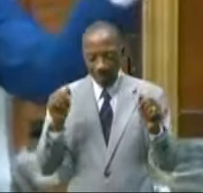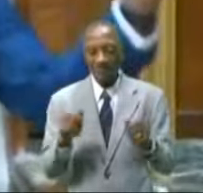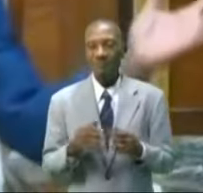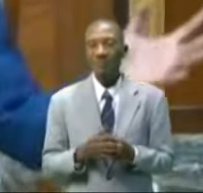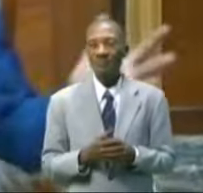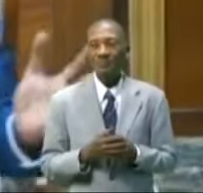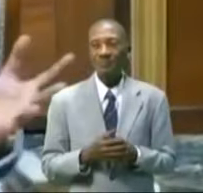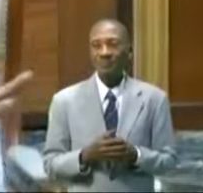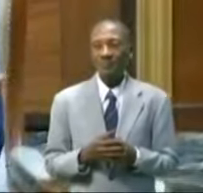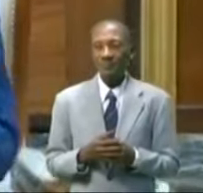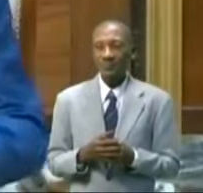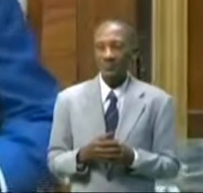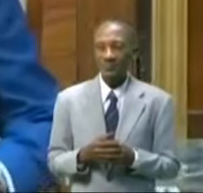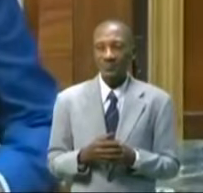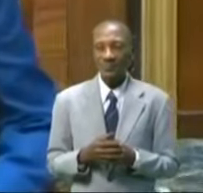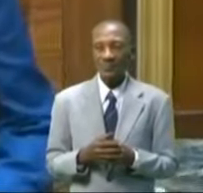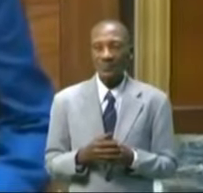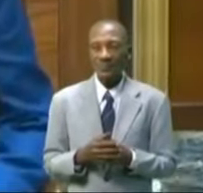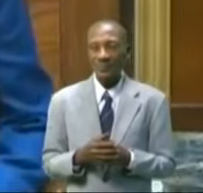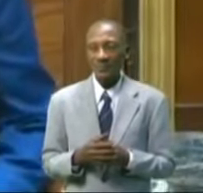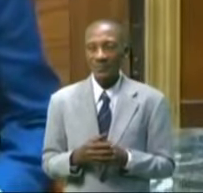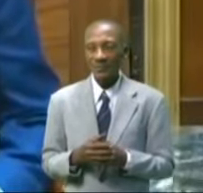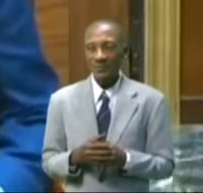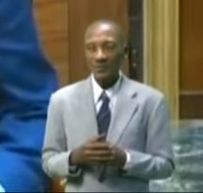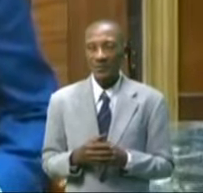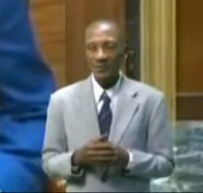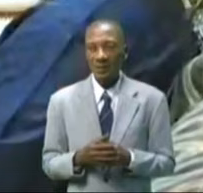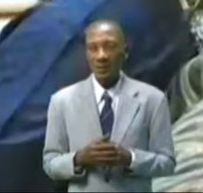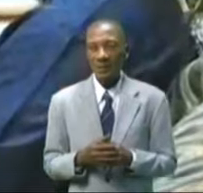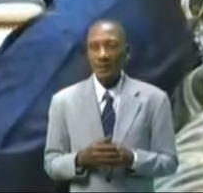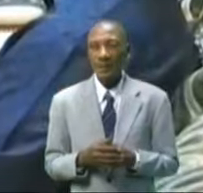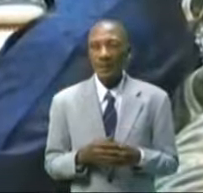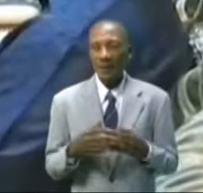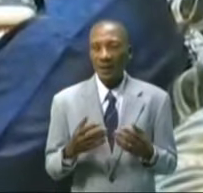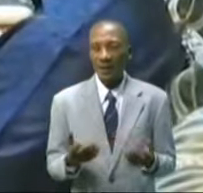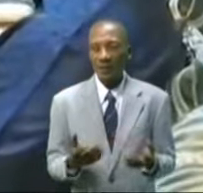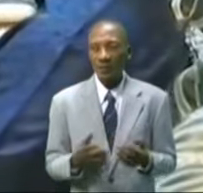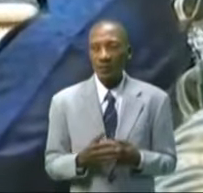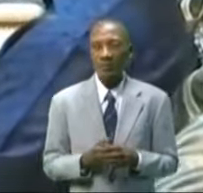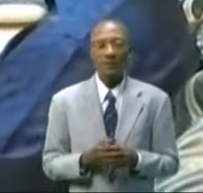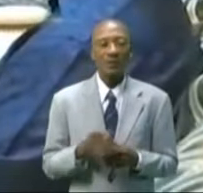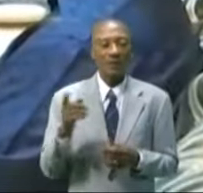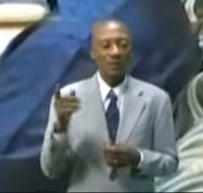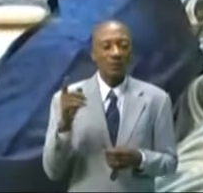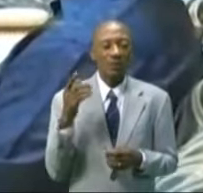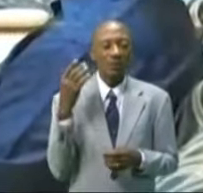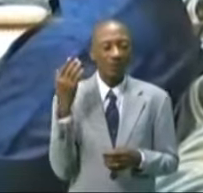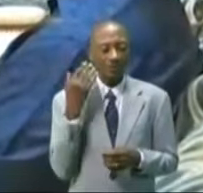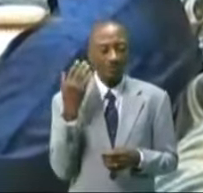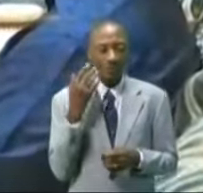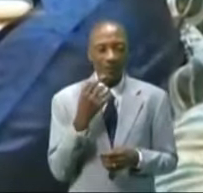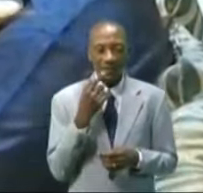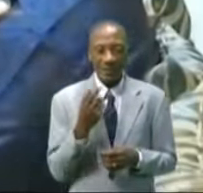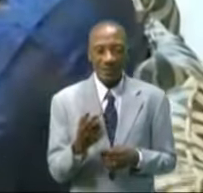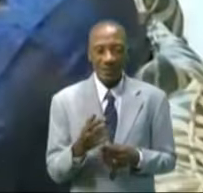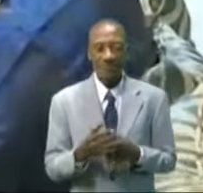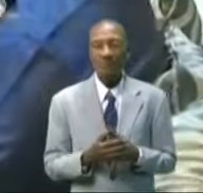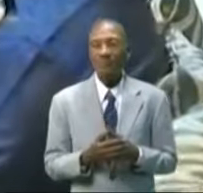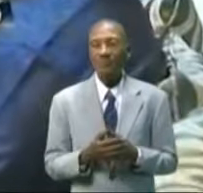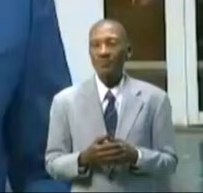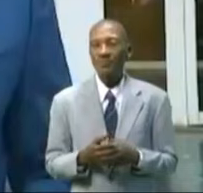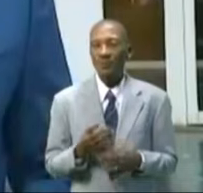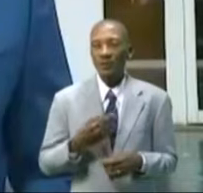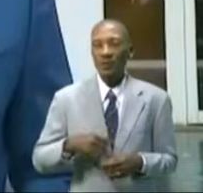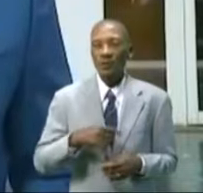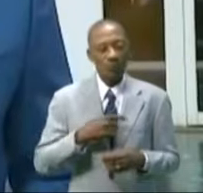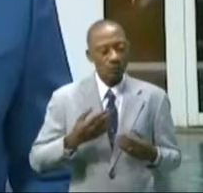remercie particulièrement la première formation politique que j'ai eu à rencontrer, c'est-à-dire l'UDPS et ses alliés qui